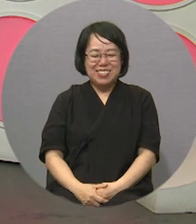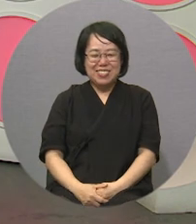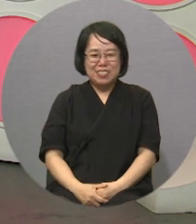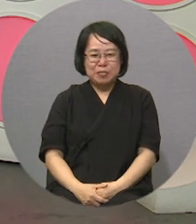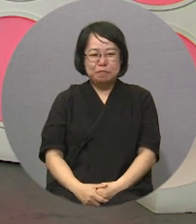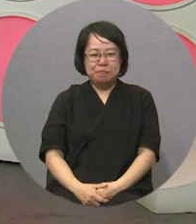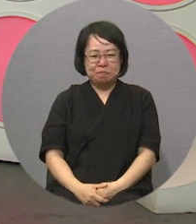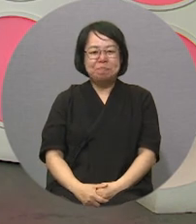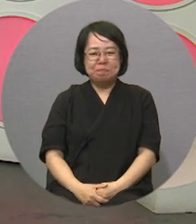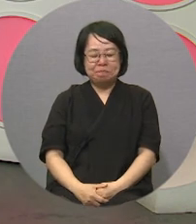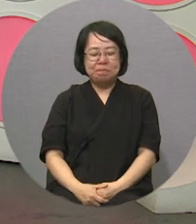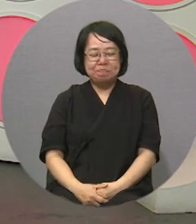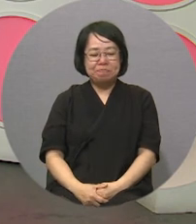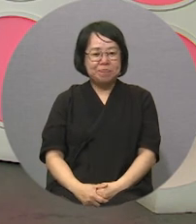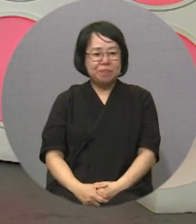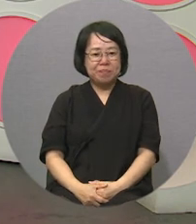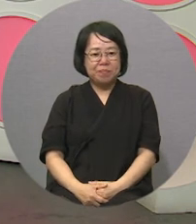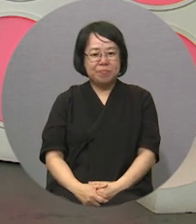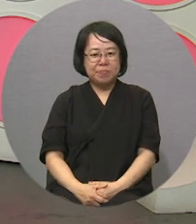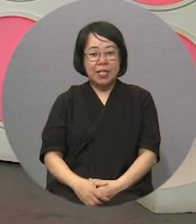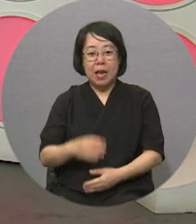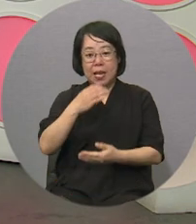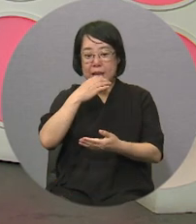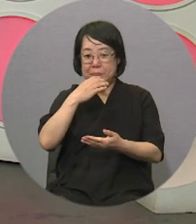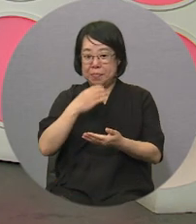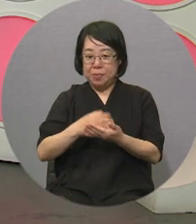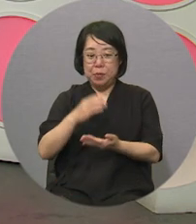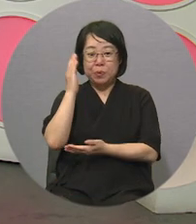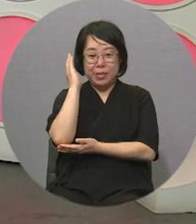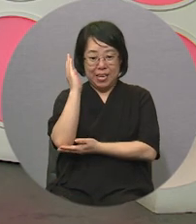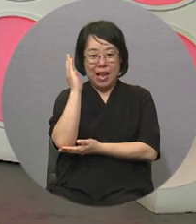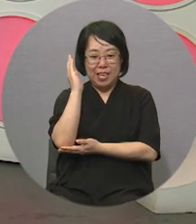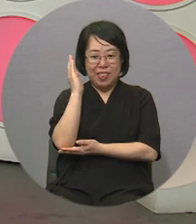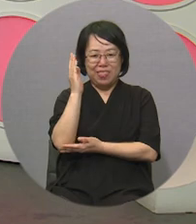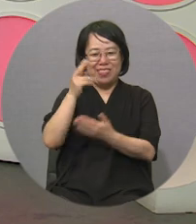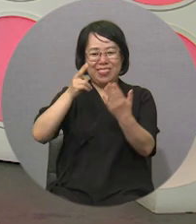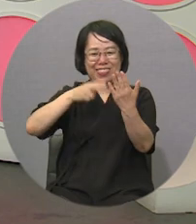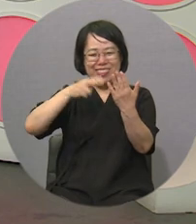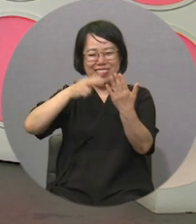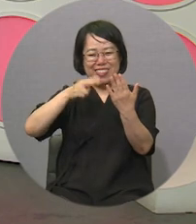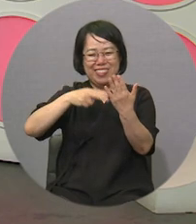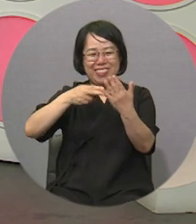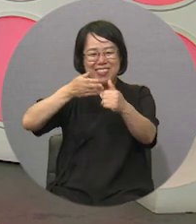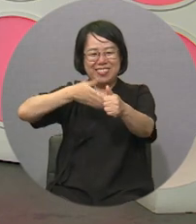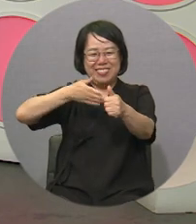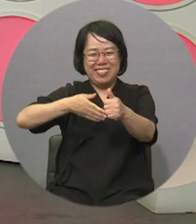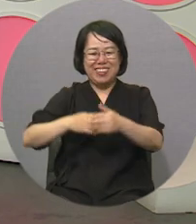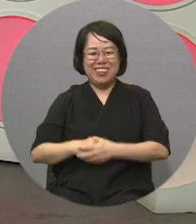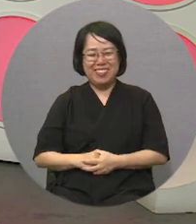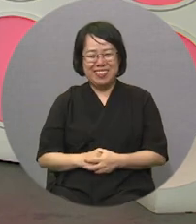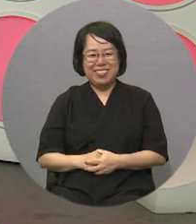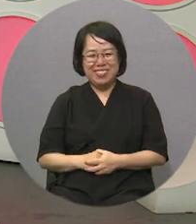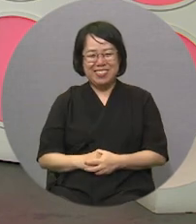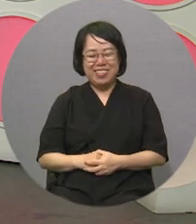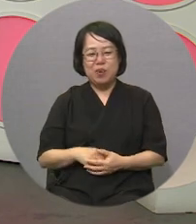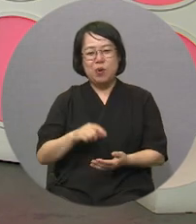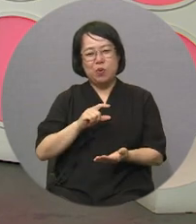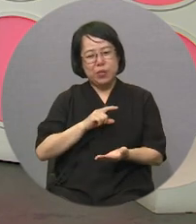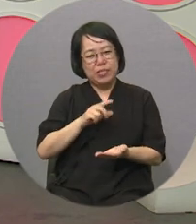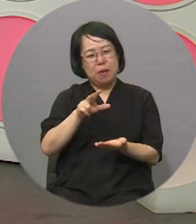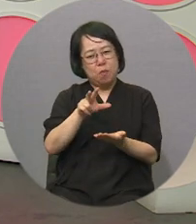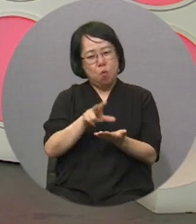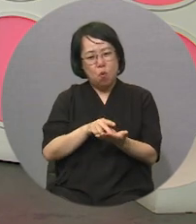우리 송태 님께서 또 감동 사연을 한번 소개해 주시겠죠네 자 오늘의 또 감동